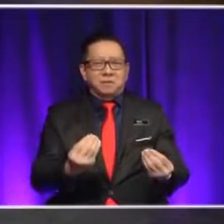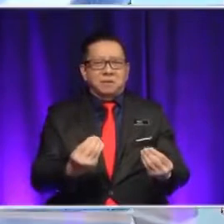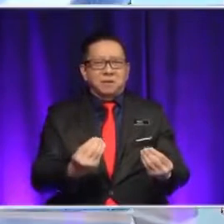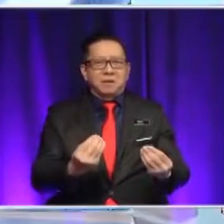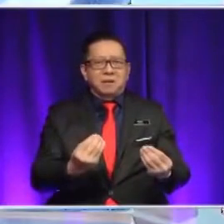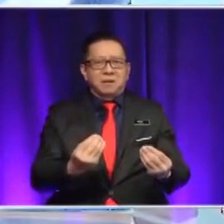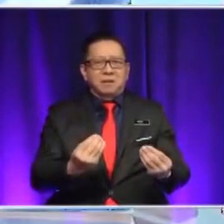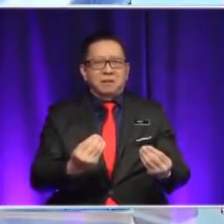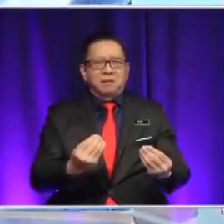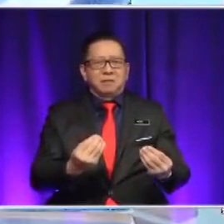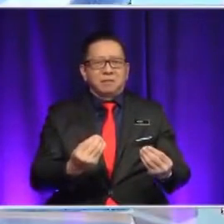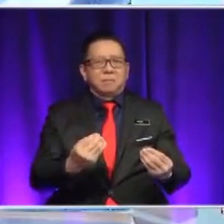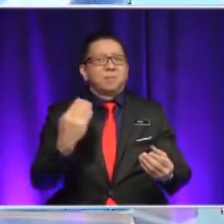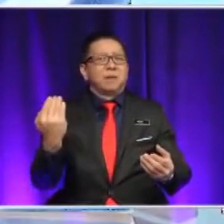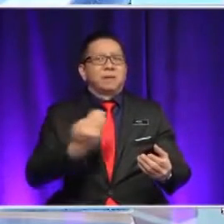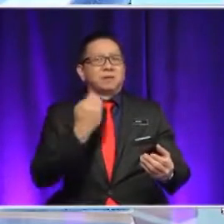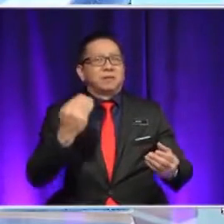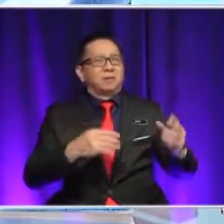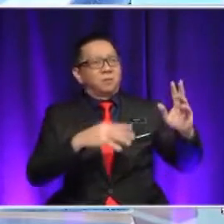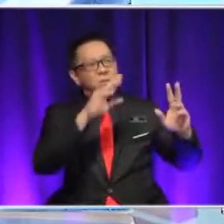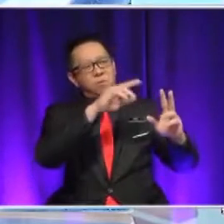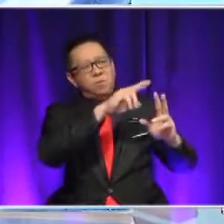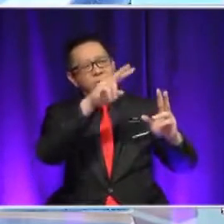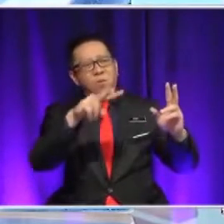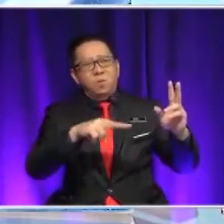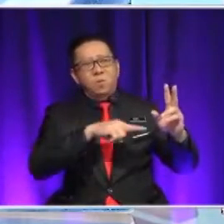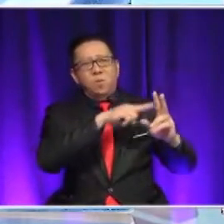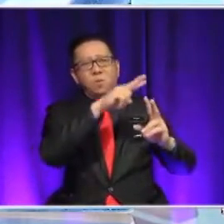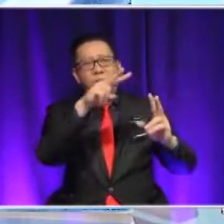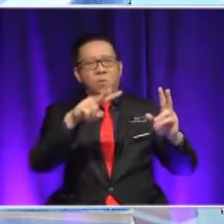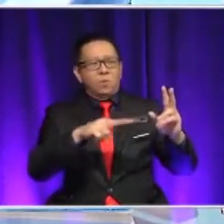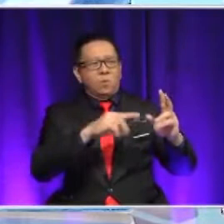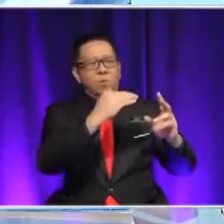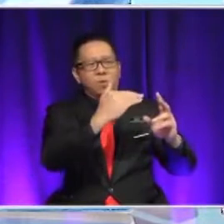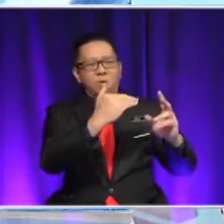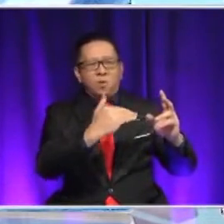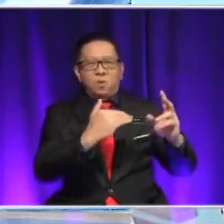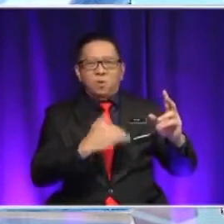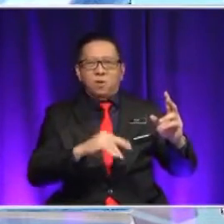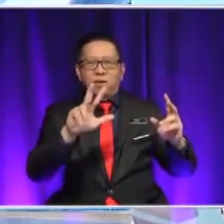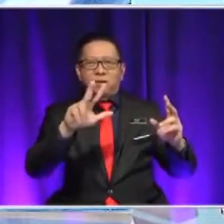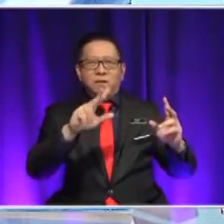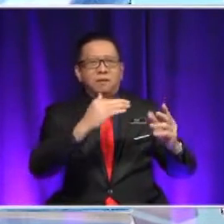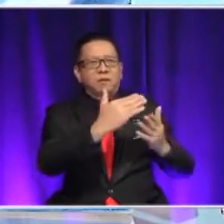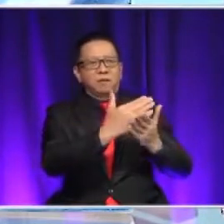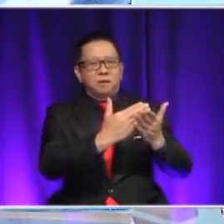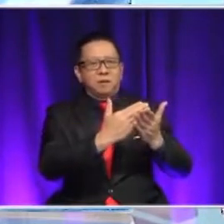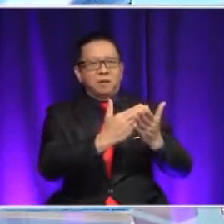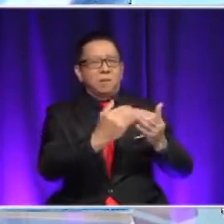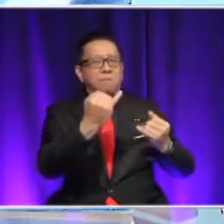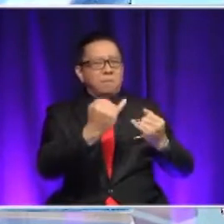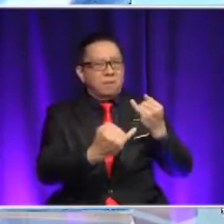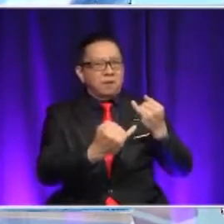pemandangan jadi Ade ruang hadapan ruang tengah dan ruang belakang ah Oke efek